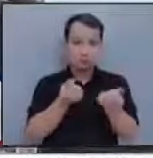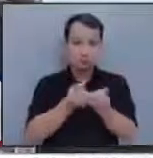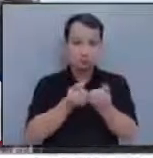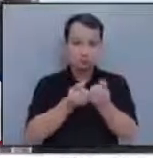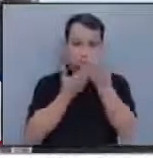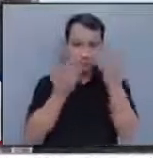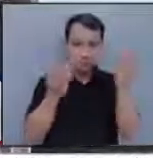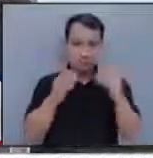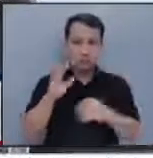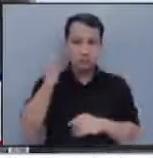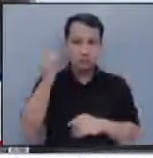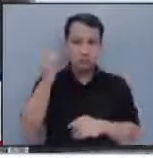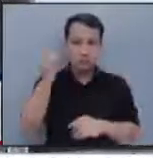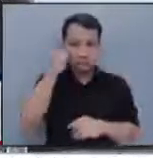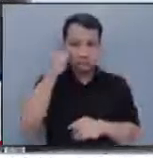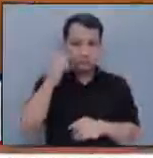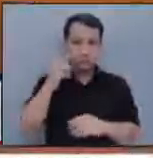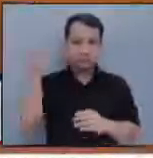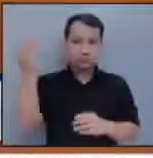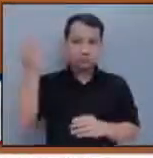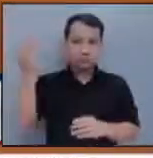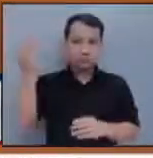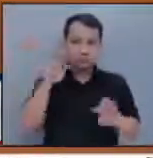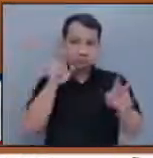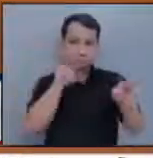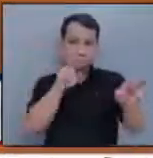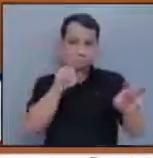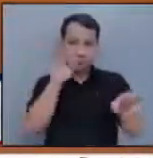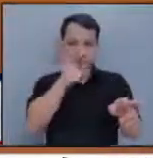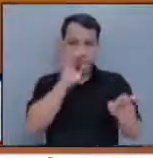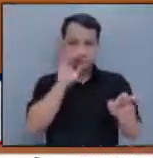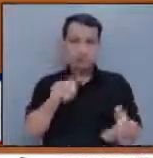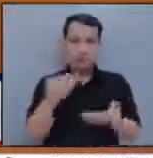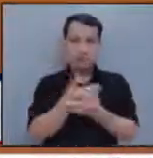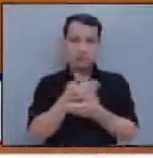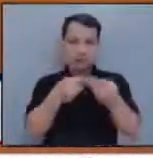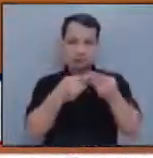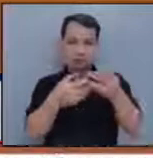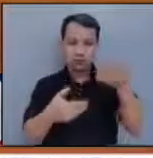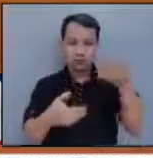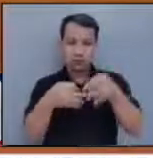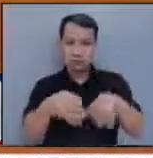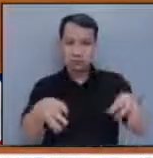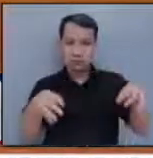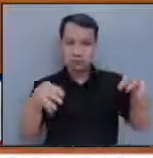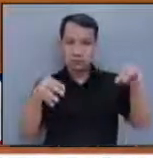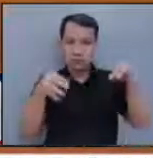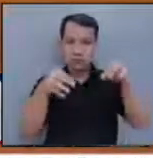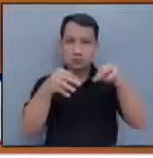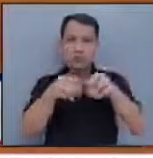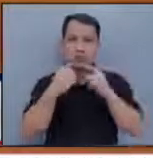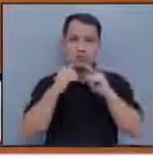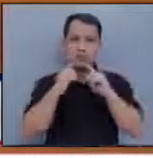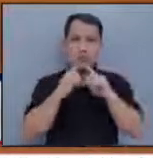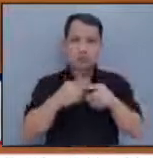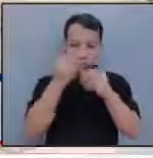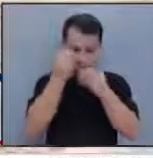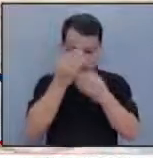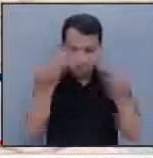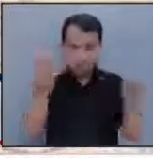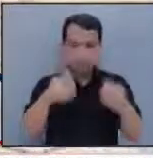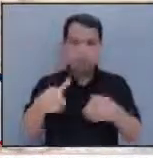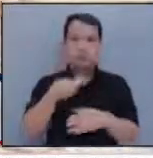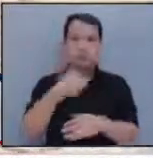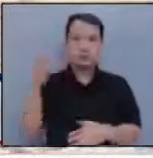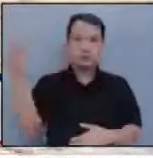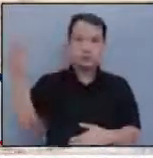ng Pangulo. Nakatutok ang mga Cebuano sa bawat mahahalagang isyong inihayag ni Pangulong Marcos sa kanyang talumpati.